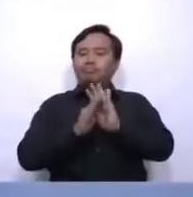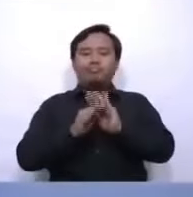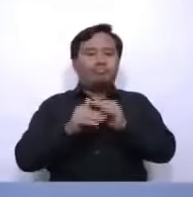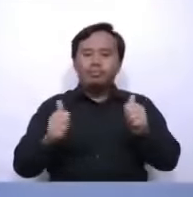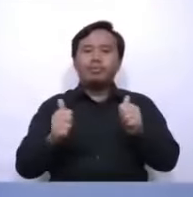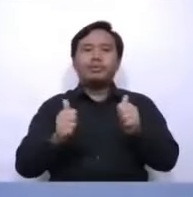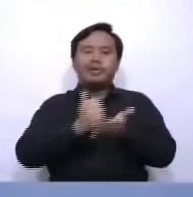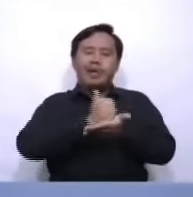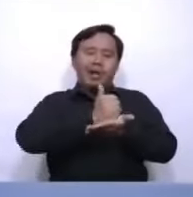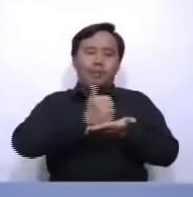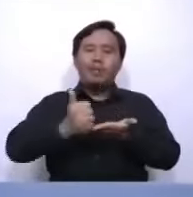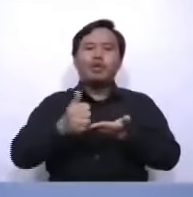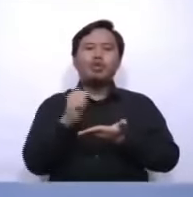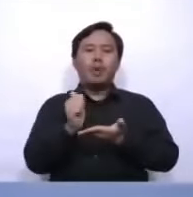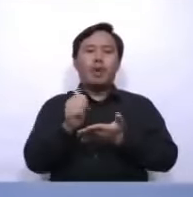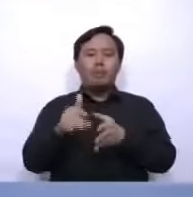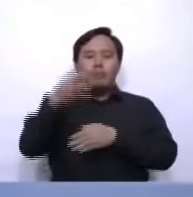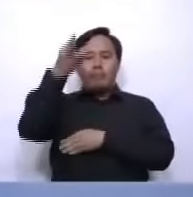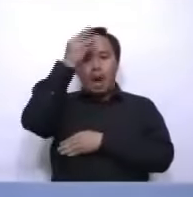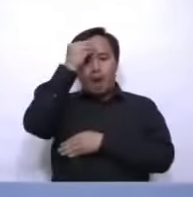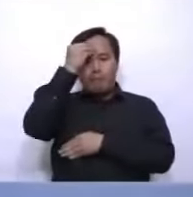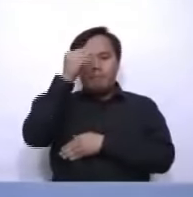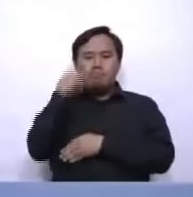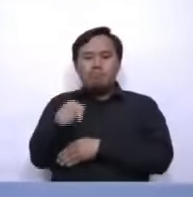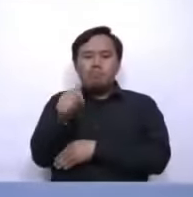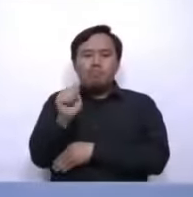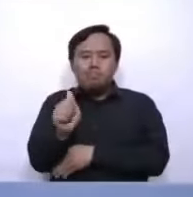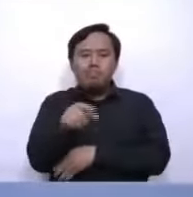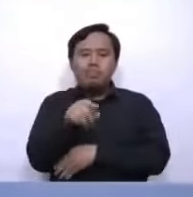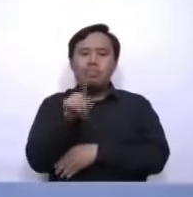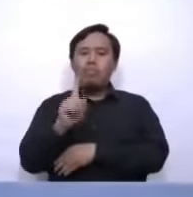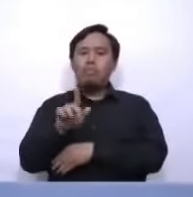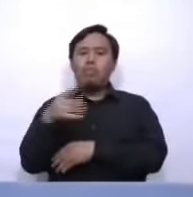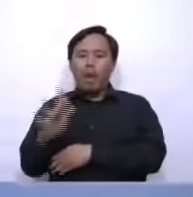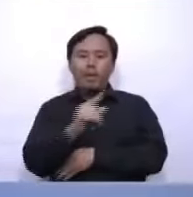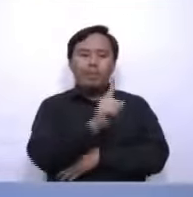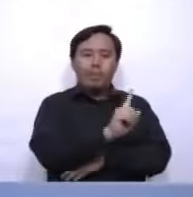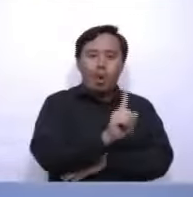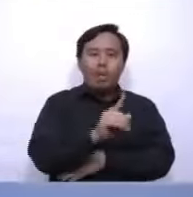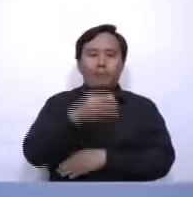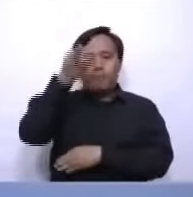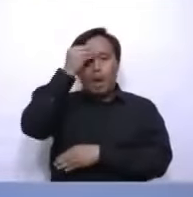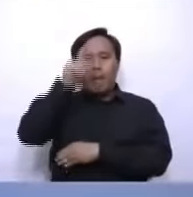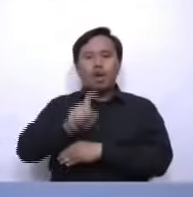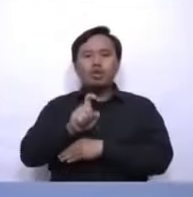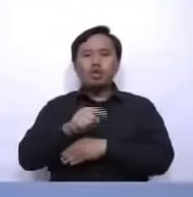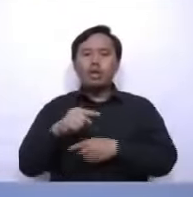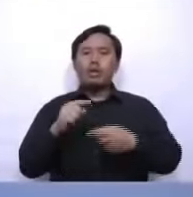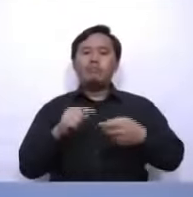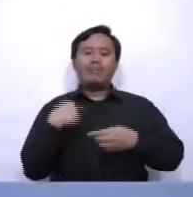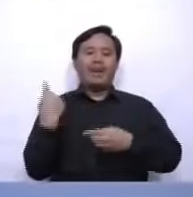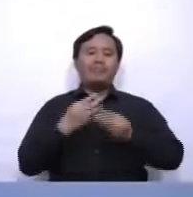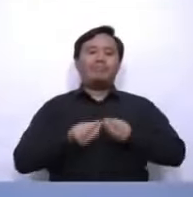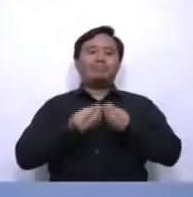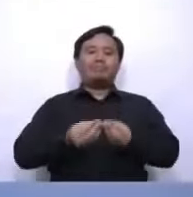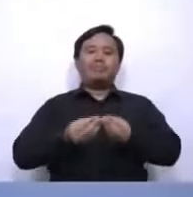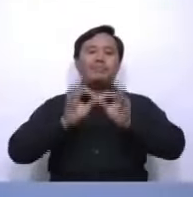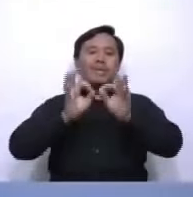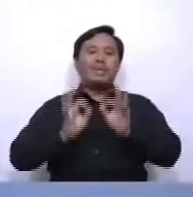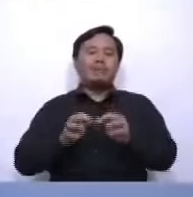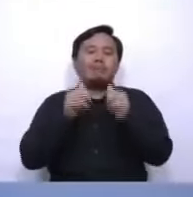dia memahami apa yang boleh, apa yang tidak boleh, dan dia memahami pengetahuan itu. Kami tentu akan memberikan pendidikan yang